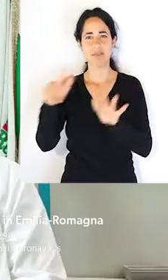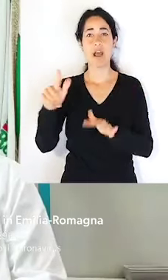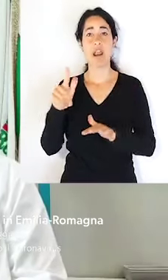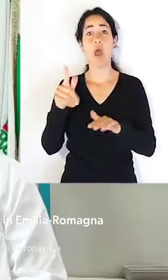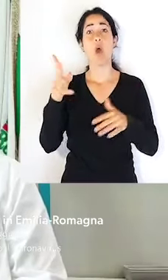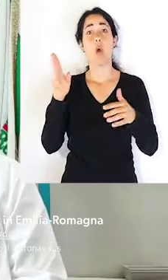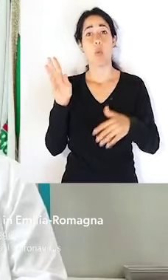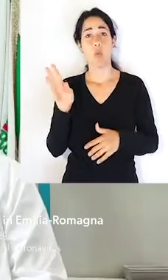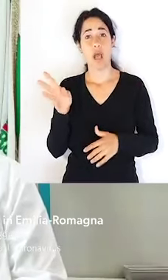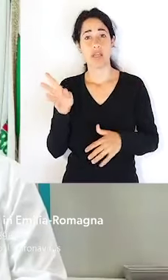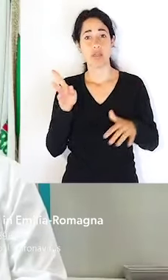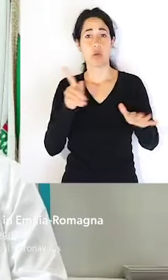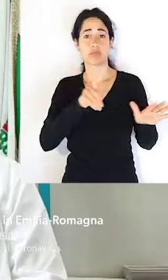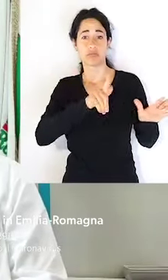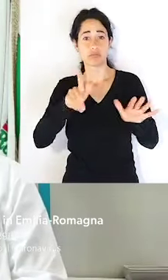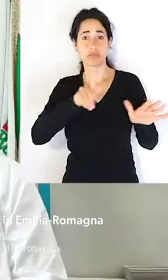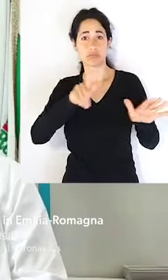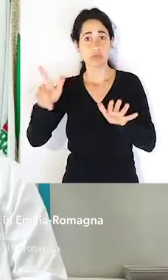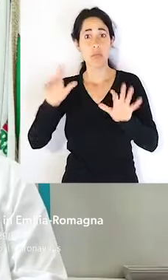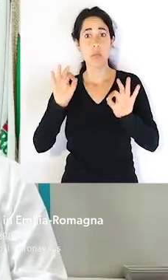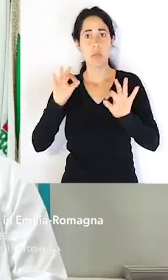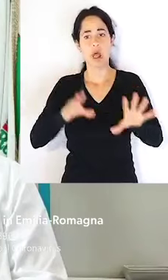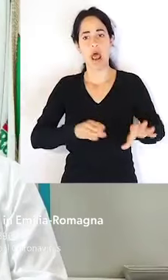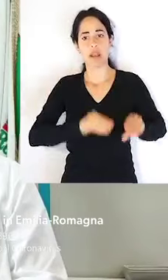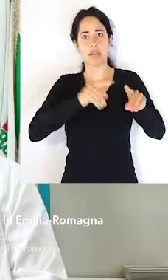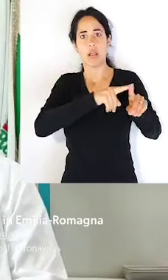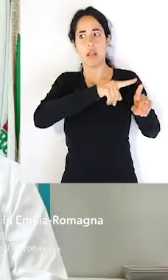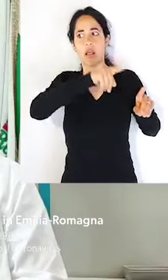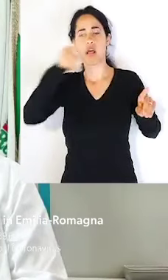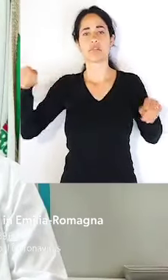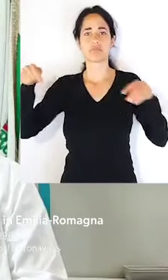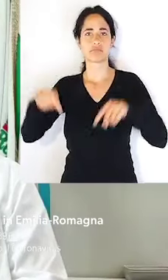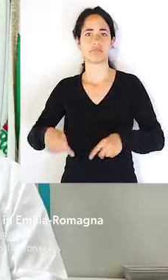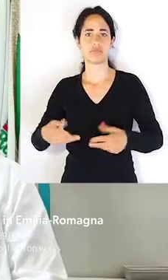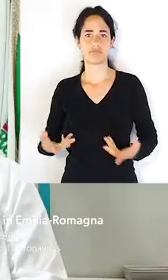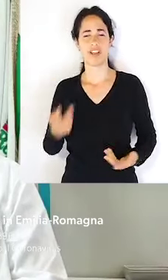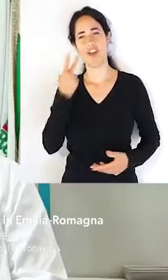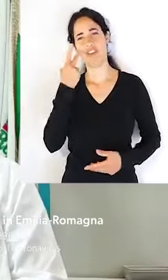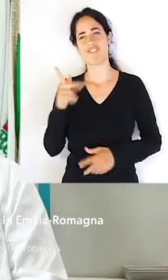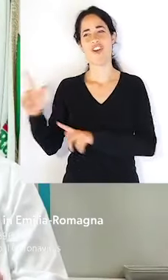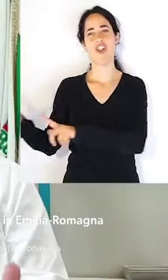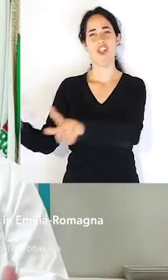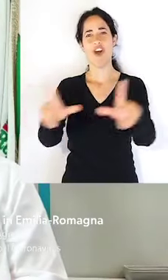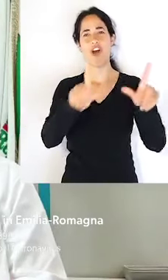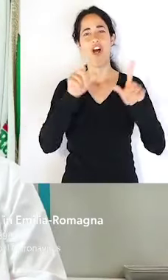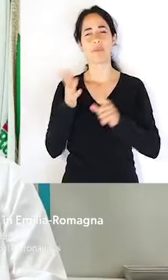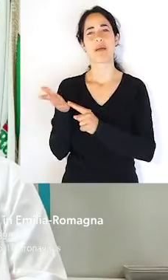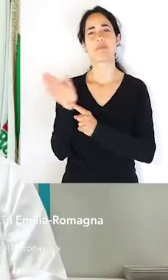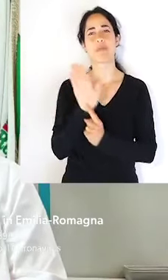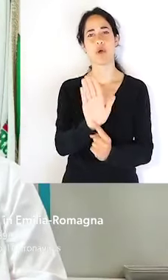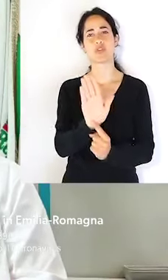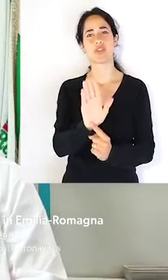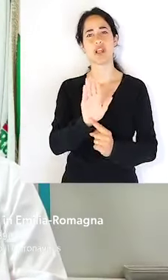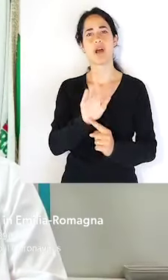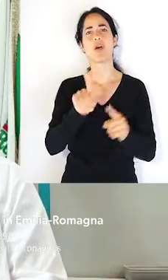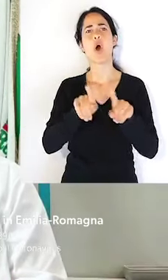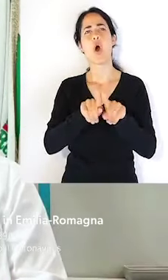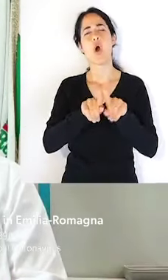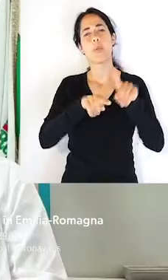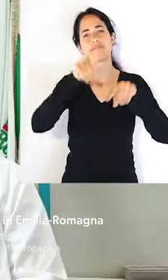dell'epidemia. E vi vorrei mostrare 5 slide che rendono anche un po' una fotografia di ciò che è